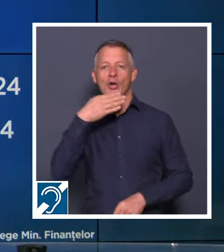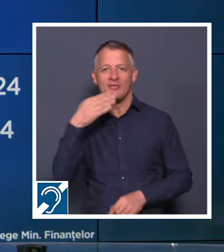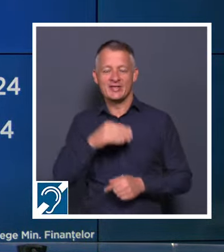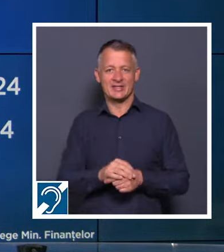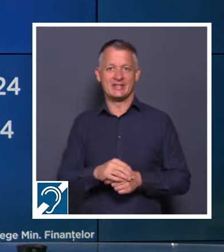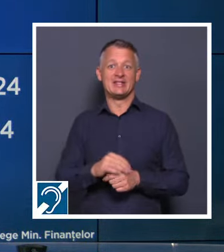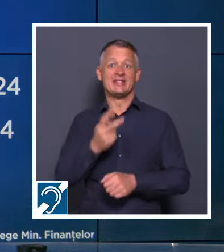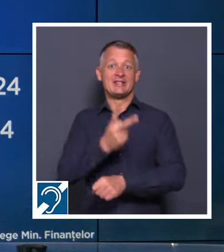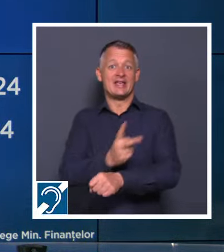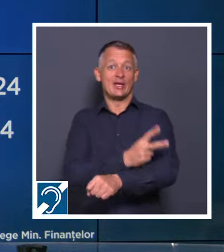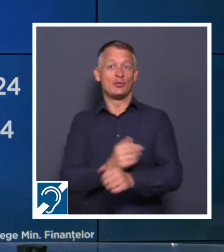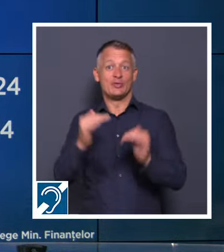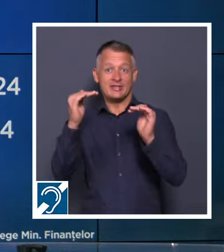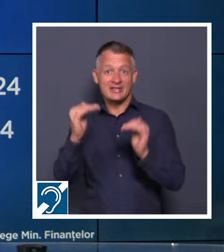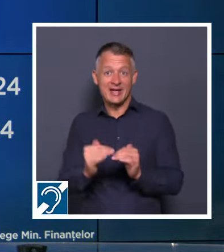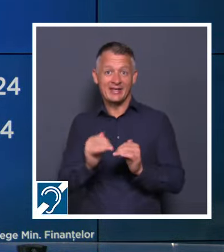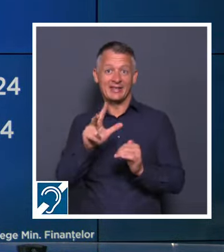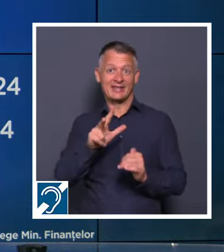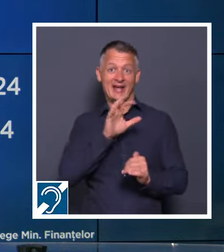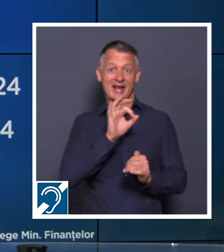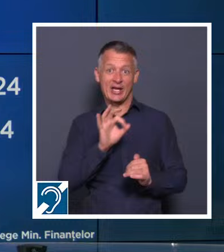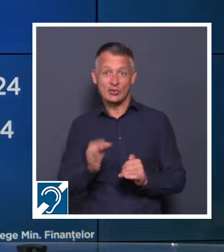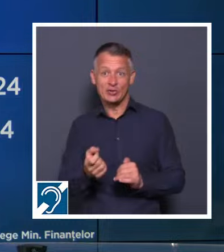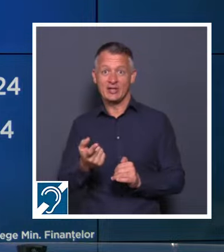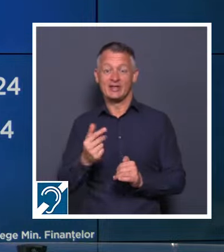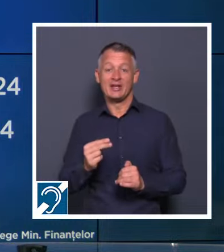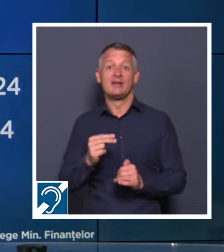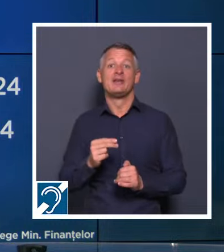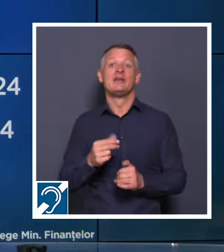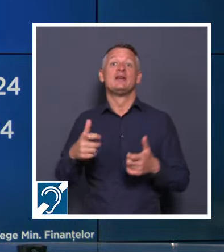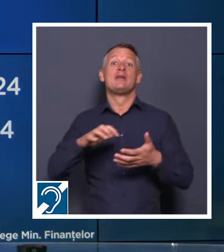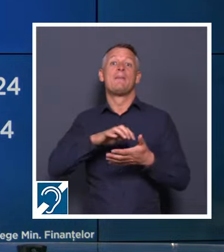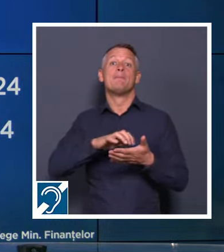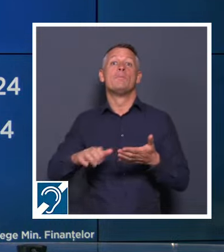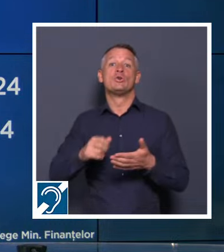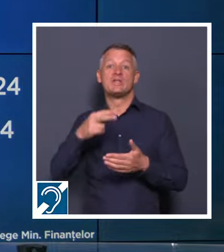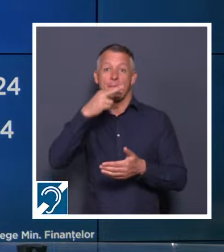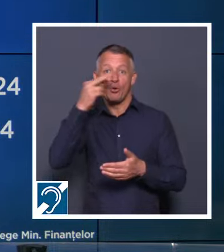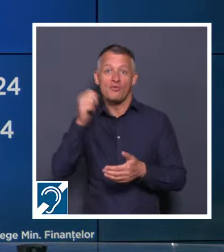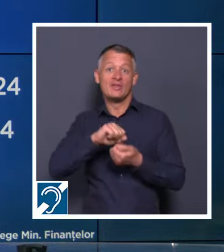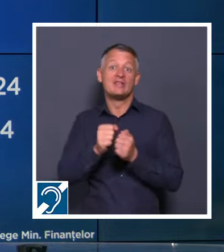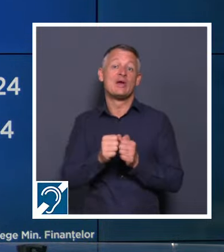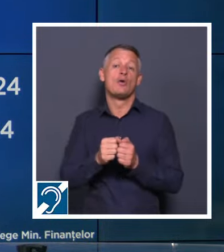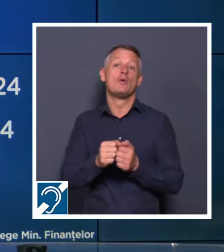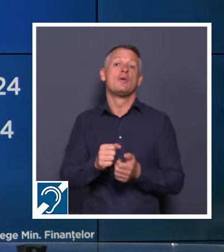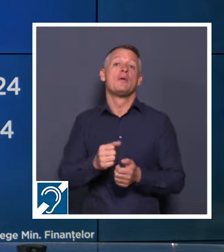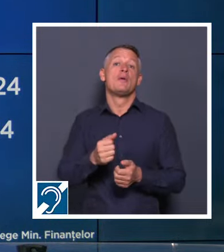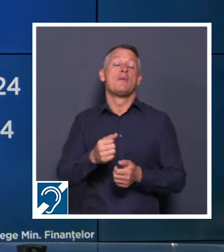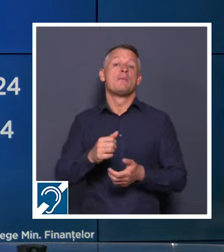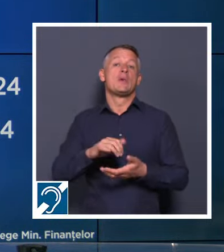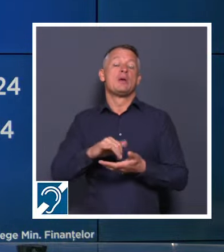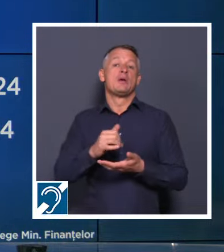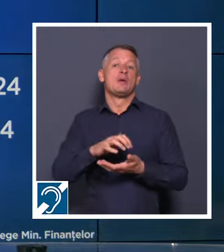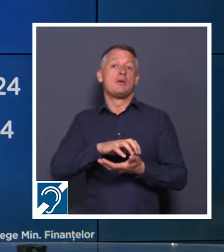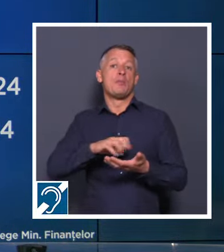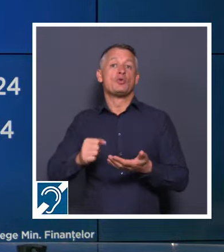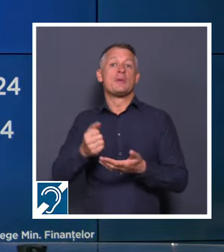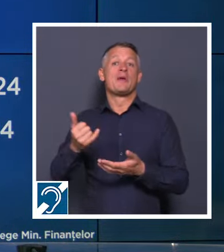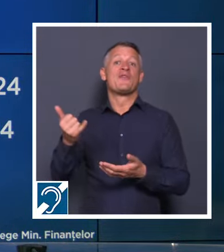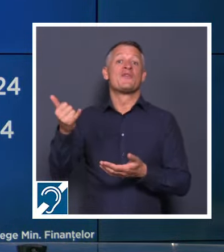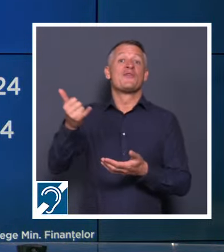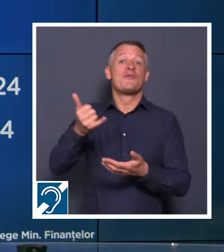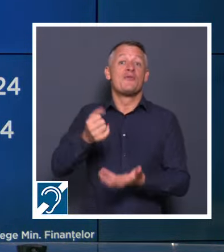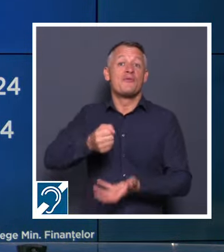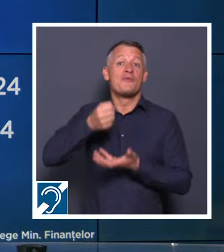scade 3% din valoarea impozitului pe profit sau a impozitului pe venit pe care persoanele juridice îl au deplătit. Asta însă cu